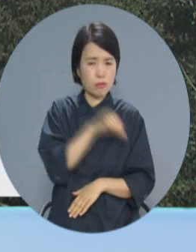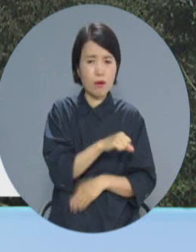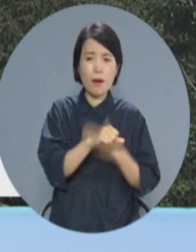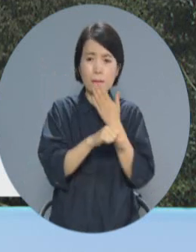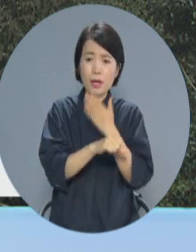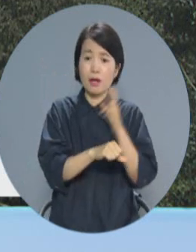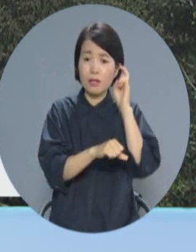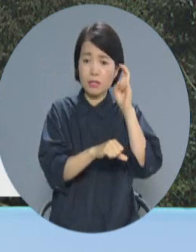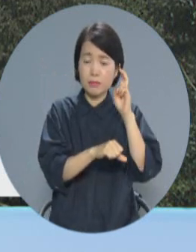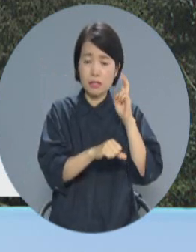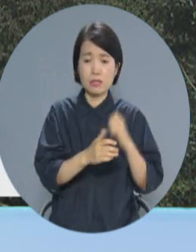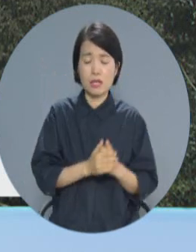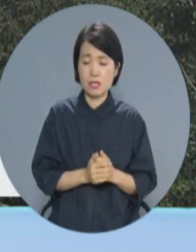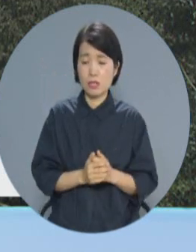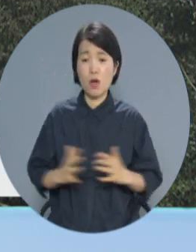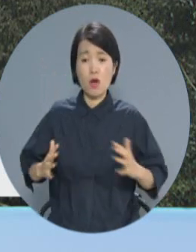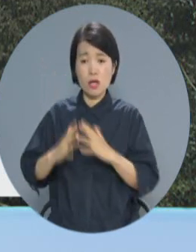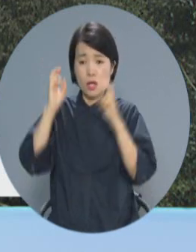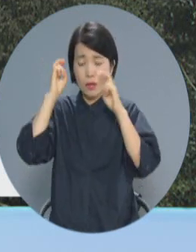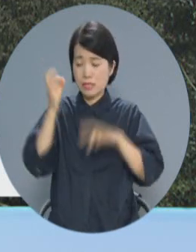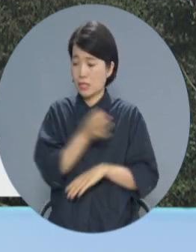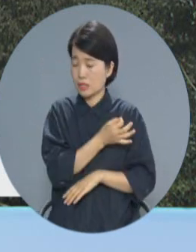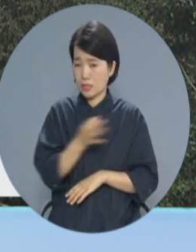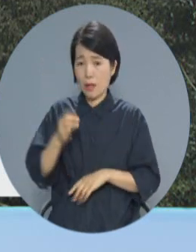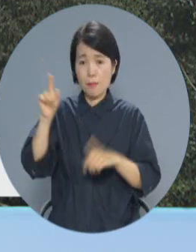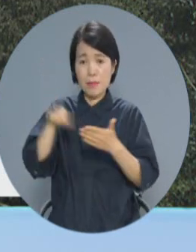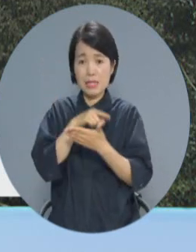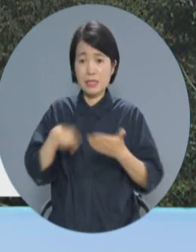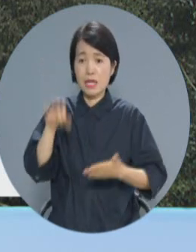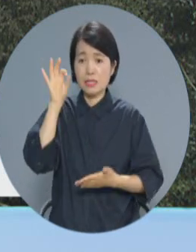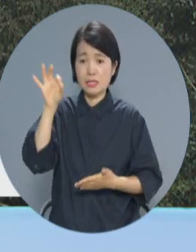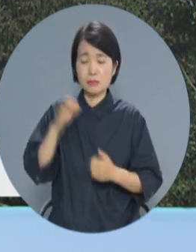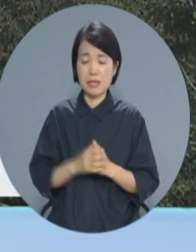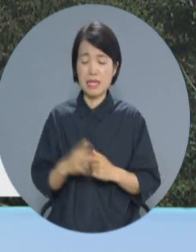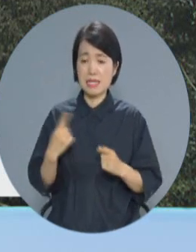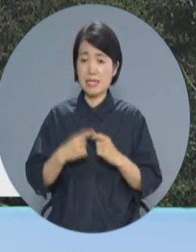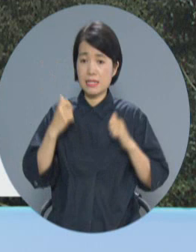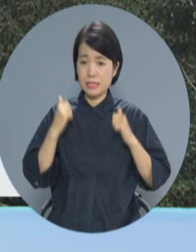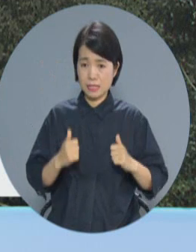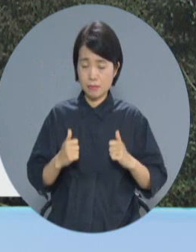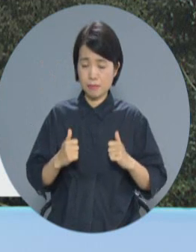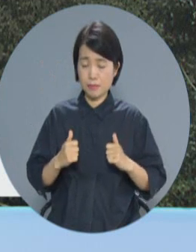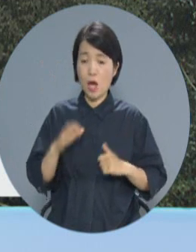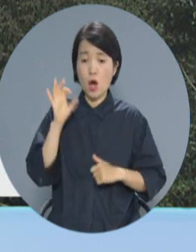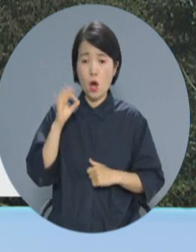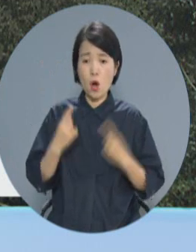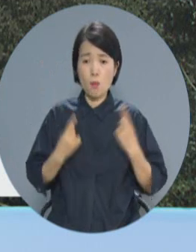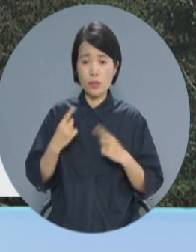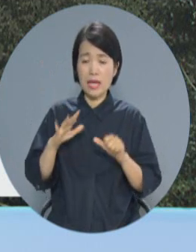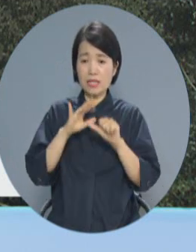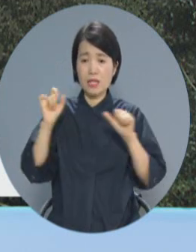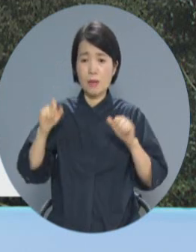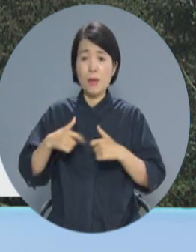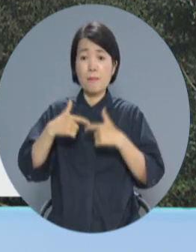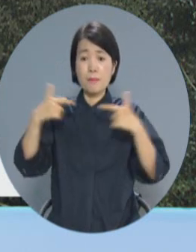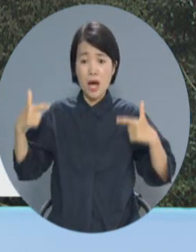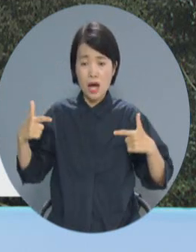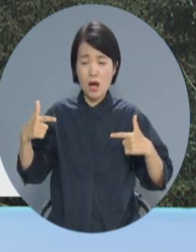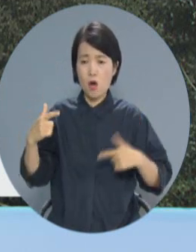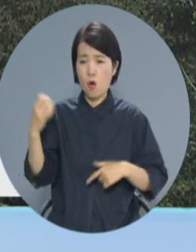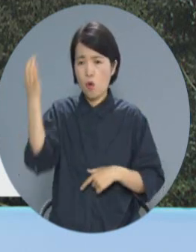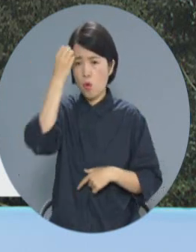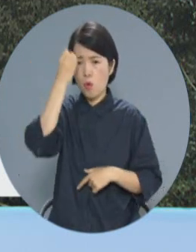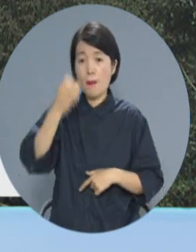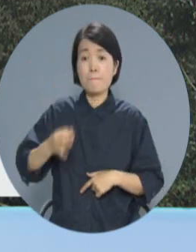높은 데다 여수 씨가 이 업체에 지급해야 할 배상금이 1심 판결 당시 배상금액보다 5배 이상 늘어난